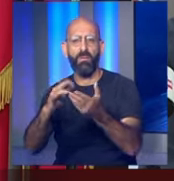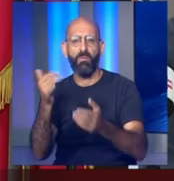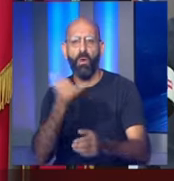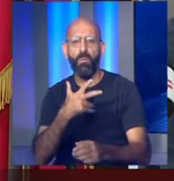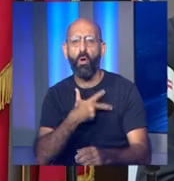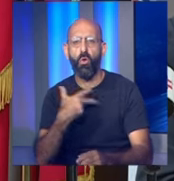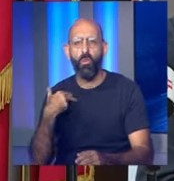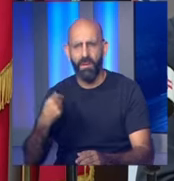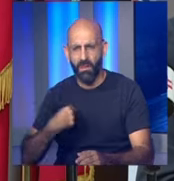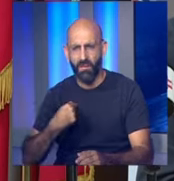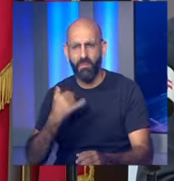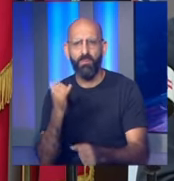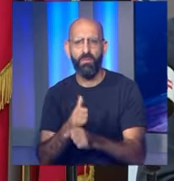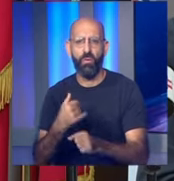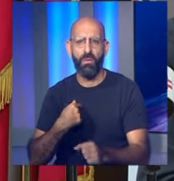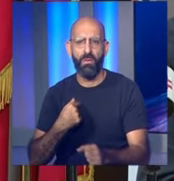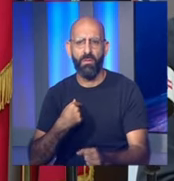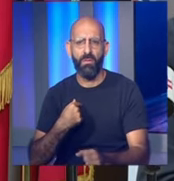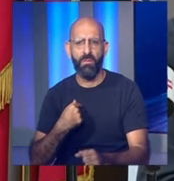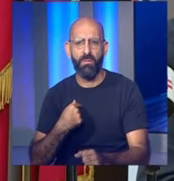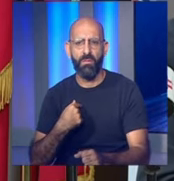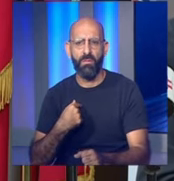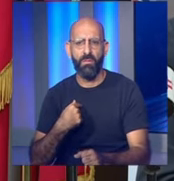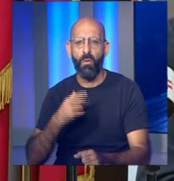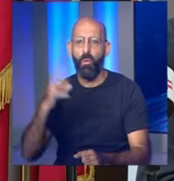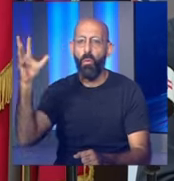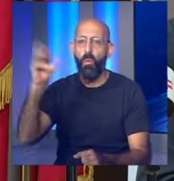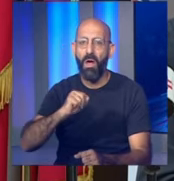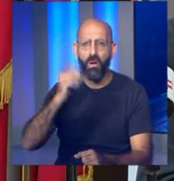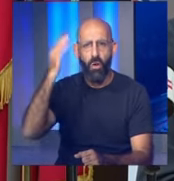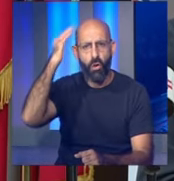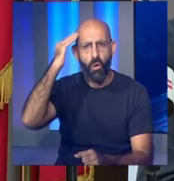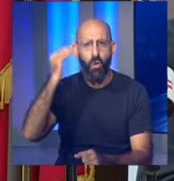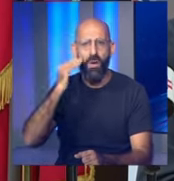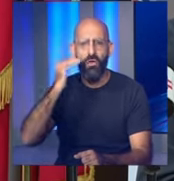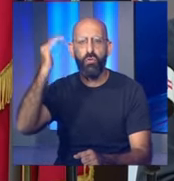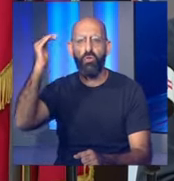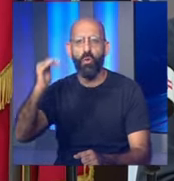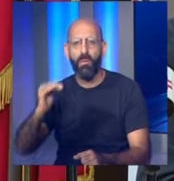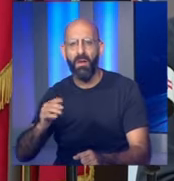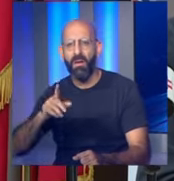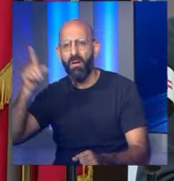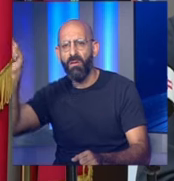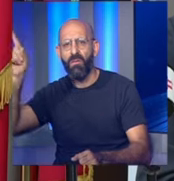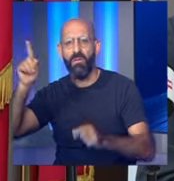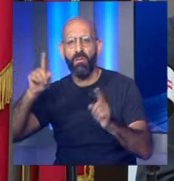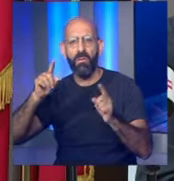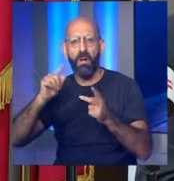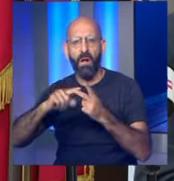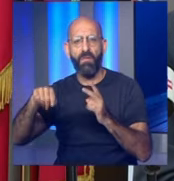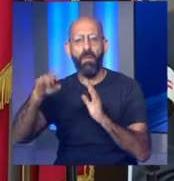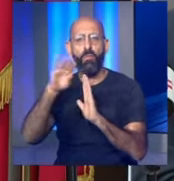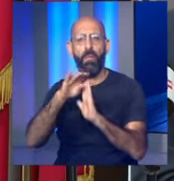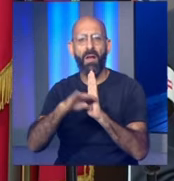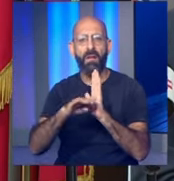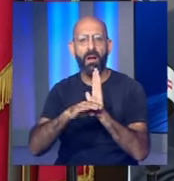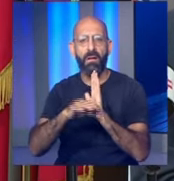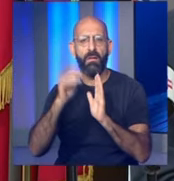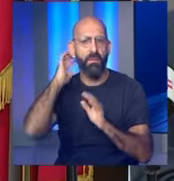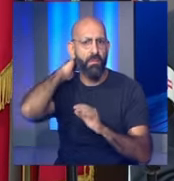بمركز الخدمات الإنمائية لخدمة النازحين والمقيمين لمحيط